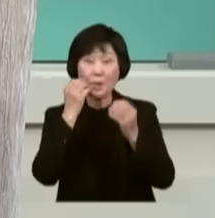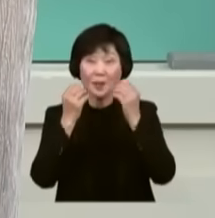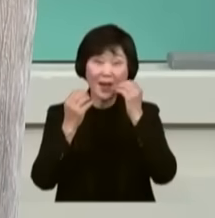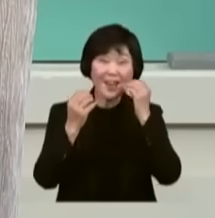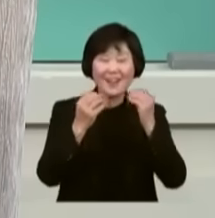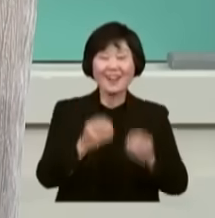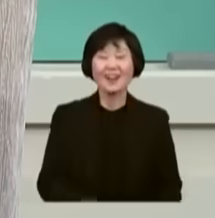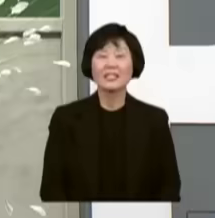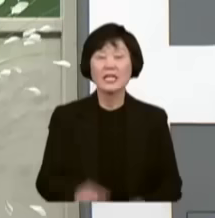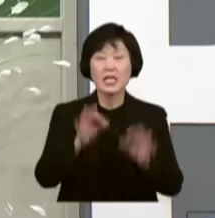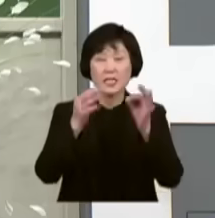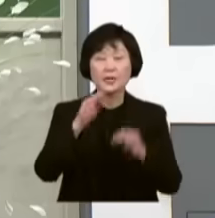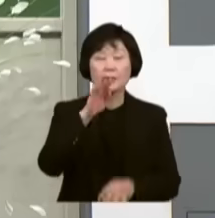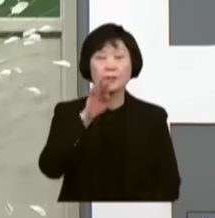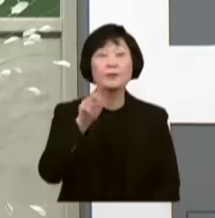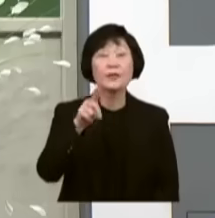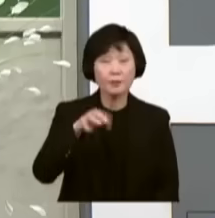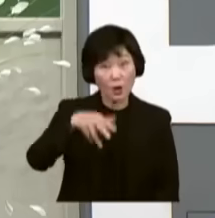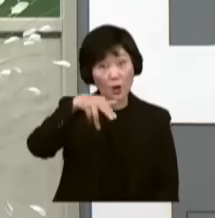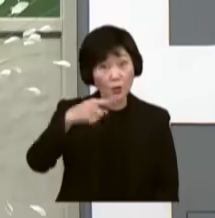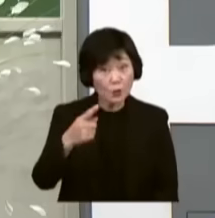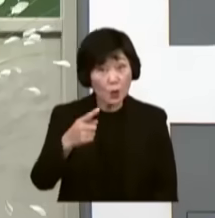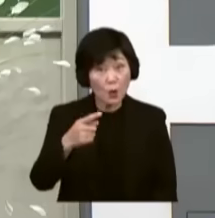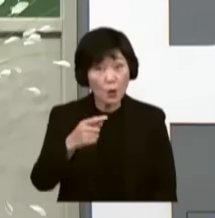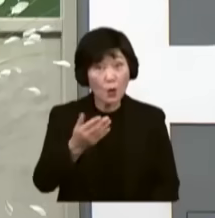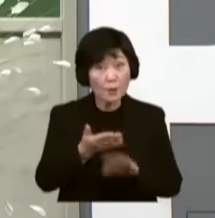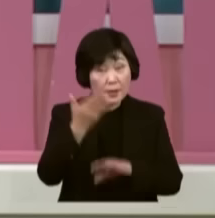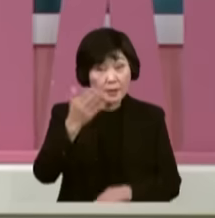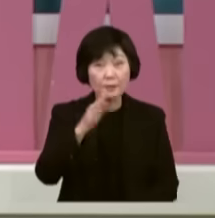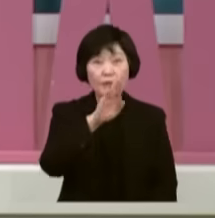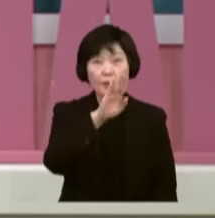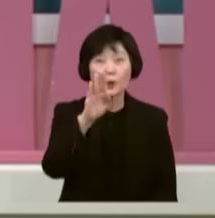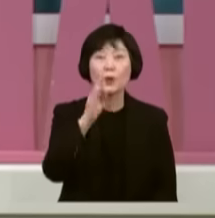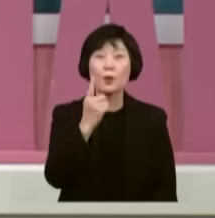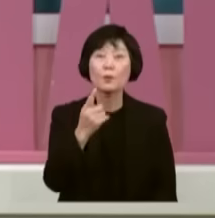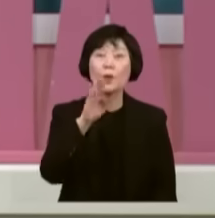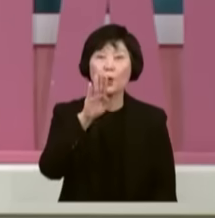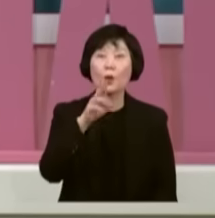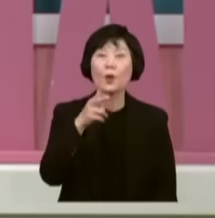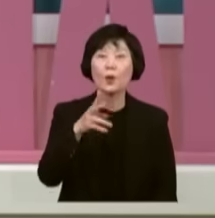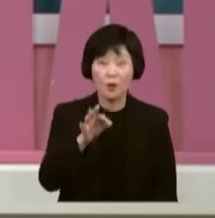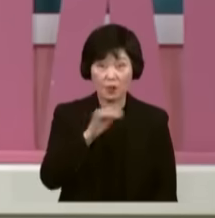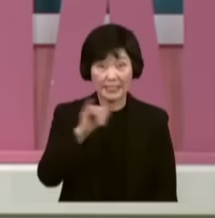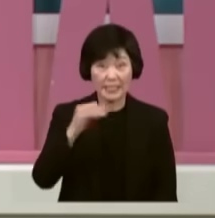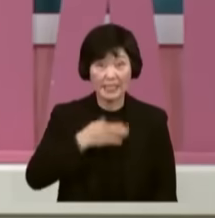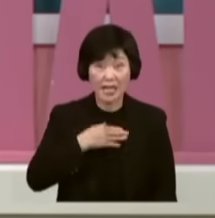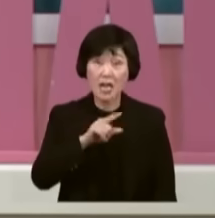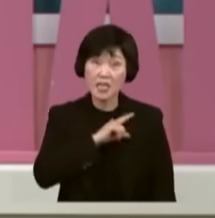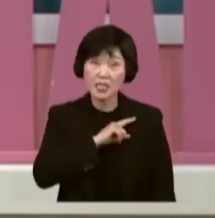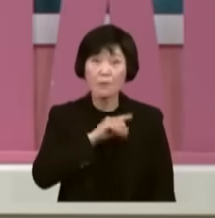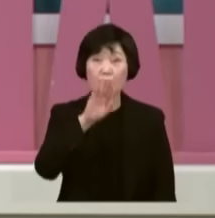생각나요. 네. 아니 그때 김병주 선배님도 뽀병이. 뽀병이 맞아. 네. 뽀식이라는 닉네임이